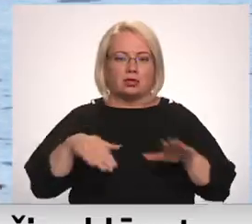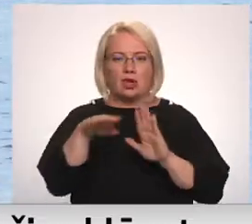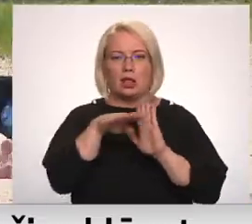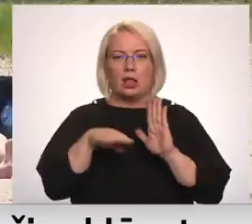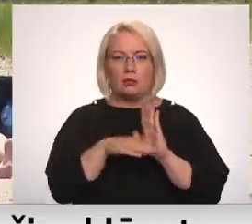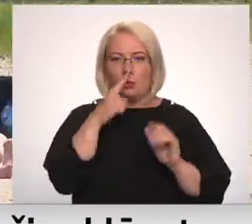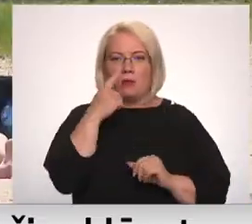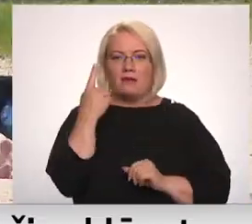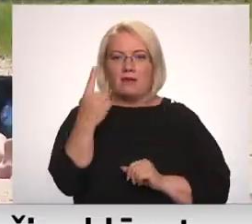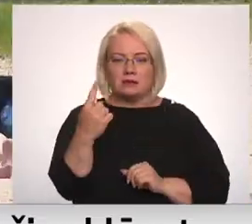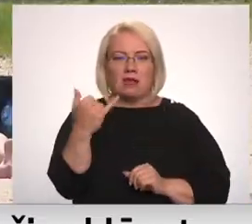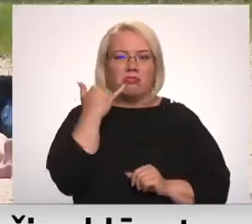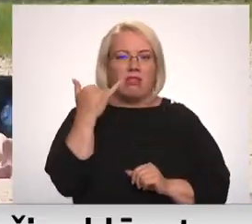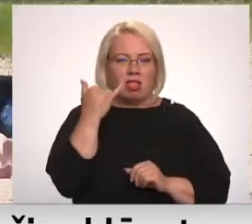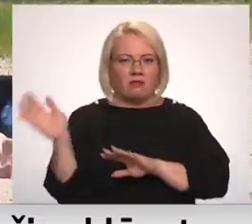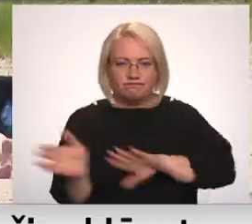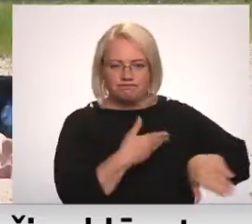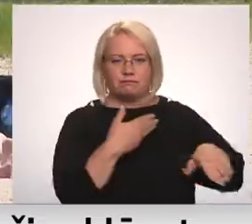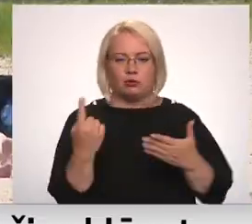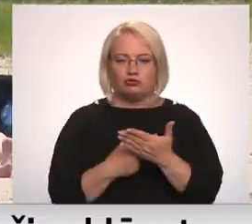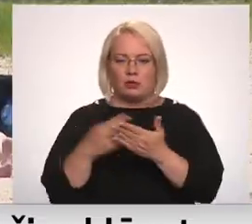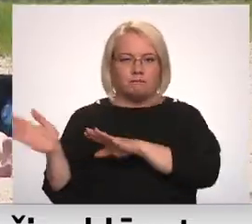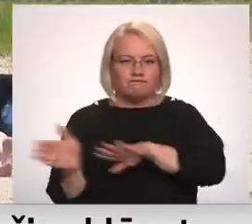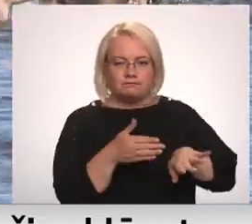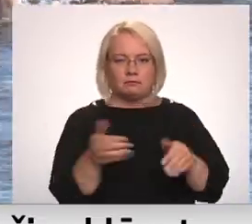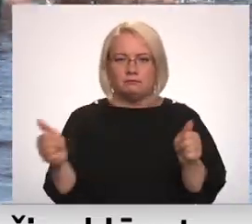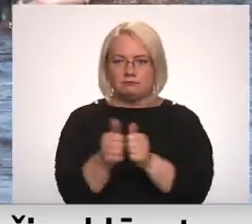ir atrauties no telefona vai žurnāla un fiziski